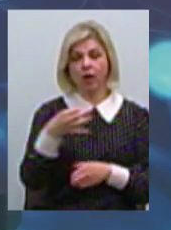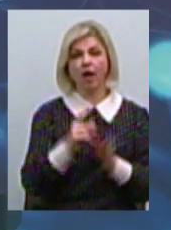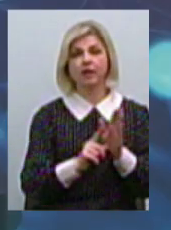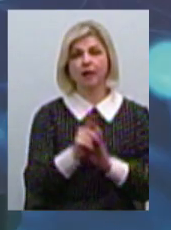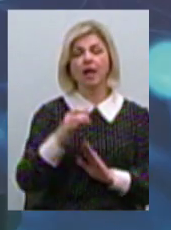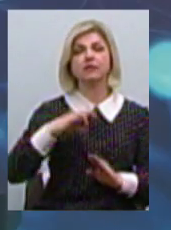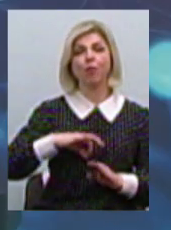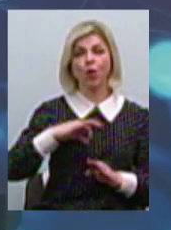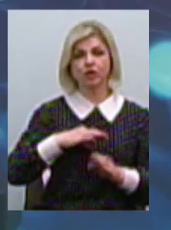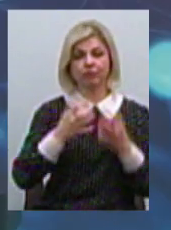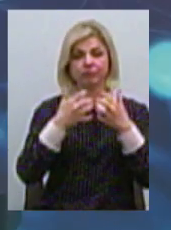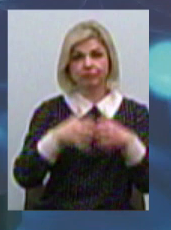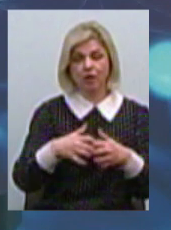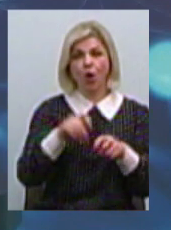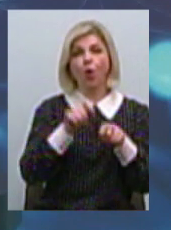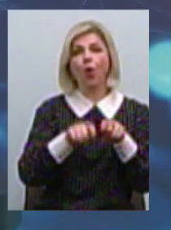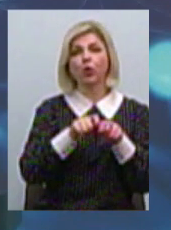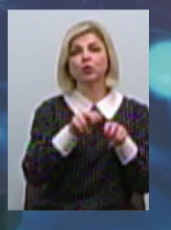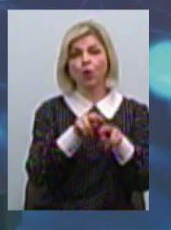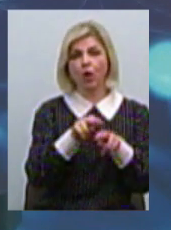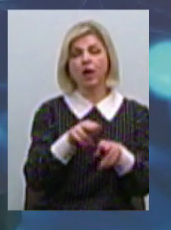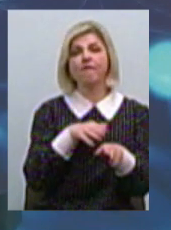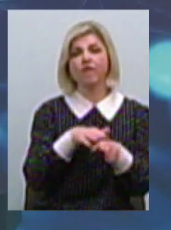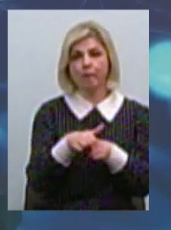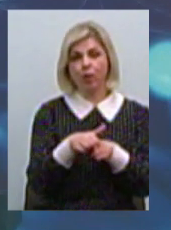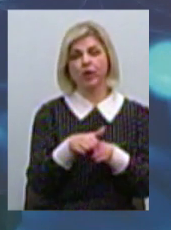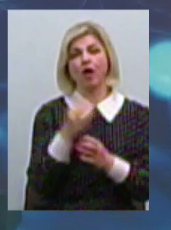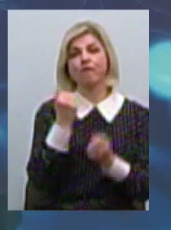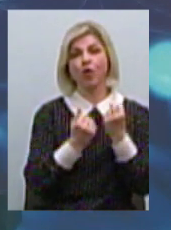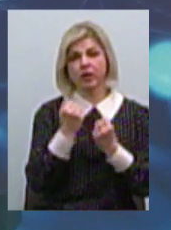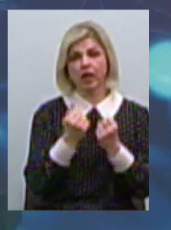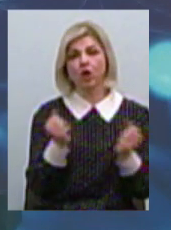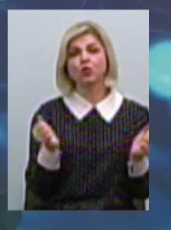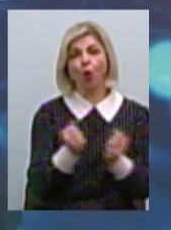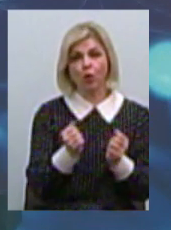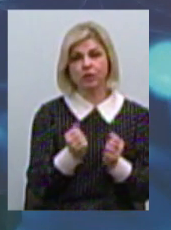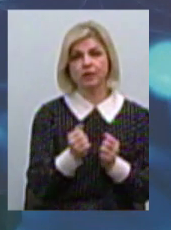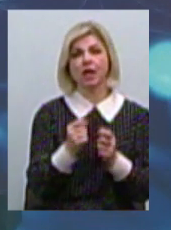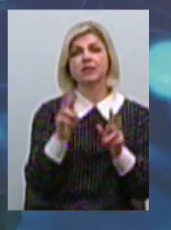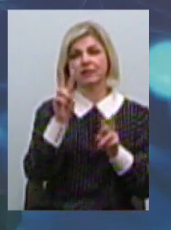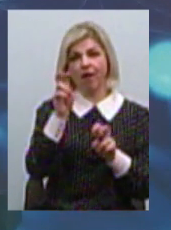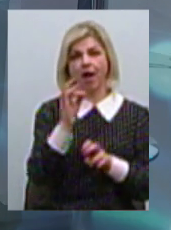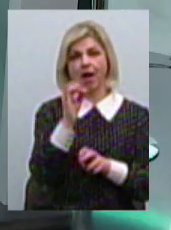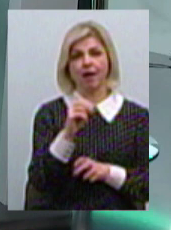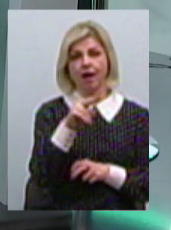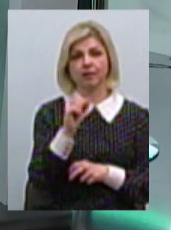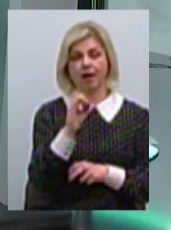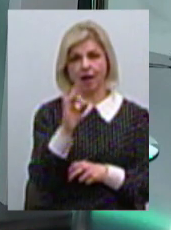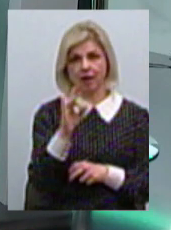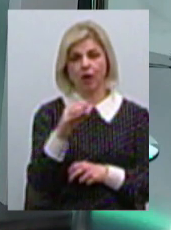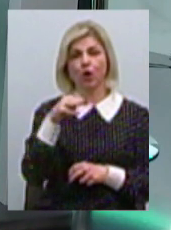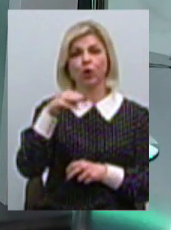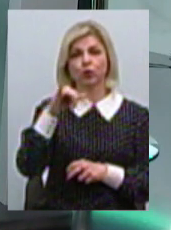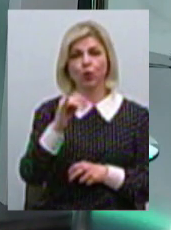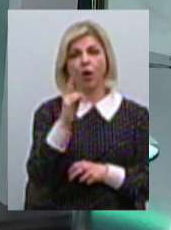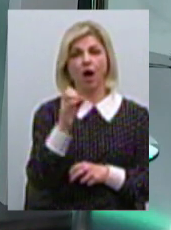використовувати пристрої контролю за дотриманням водіями швидкісного режиму, так звані радари Трукам.